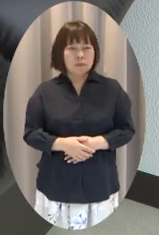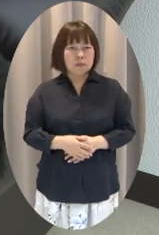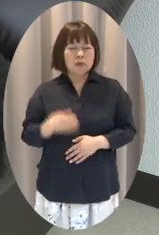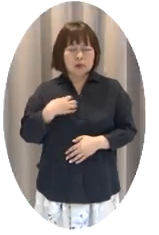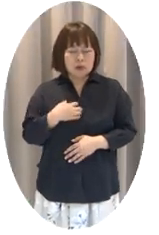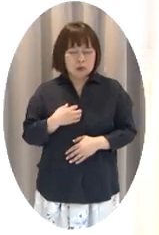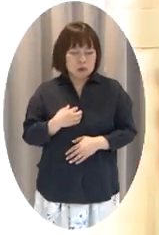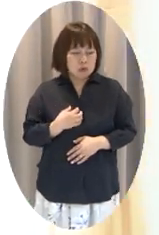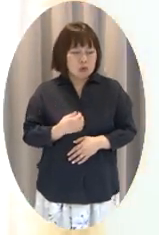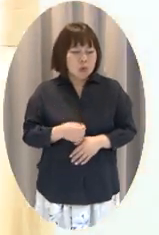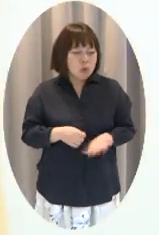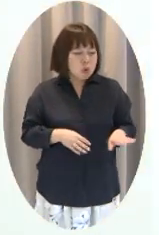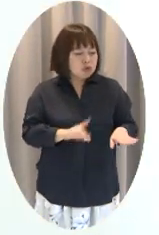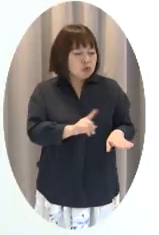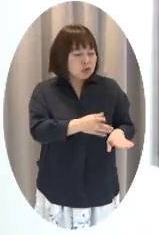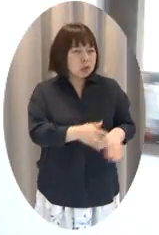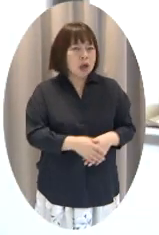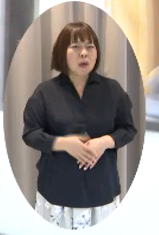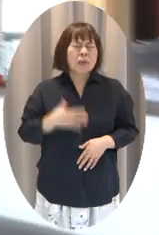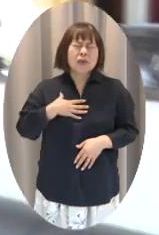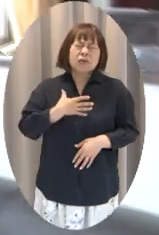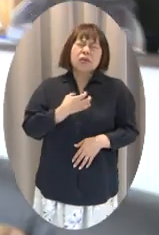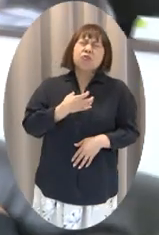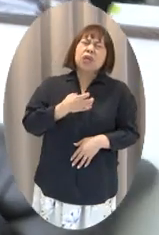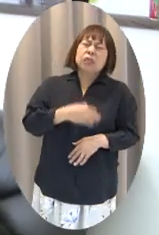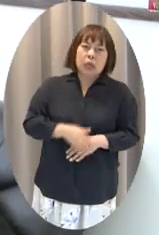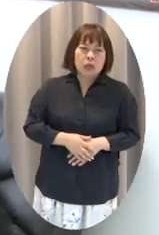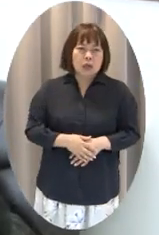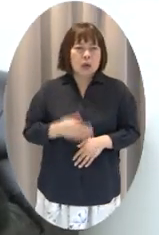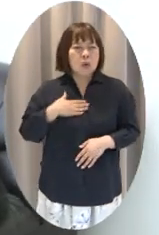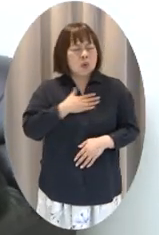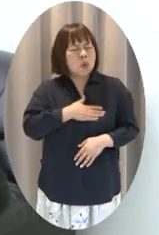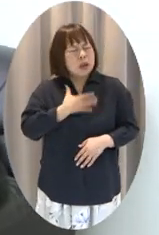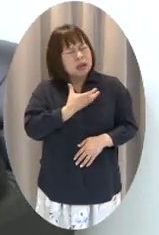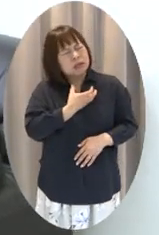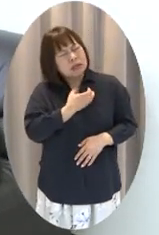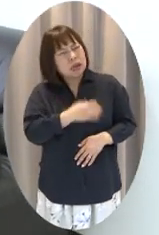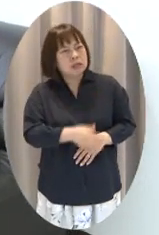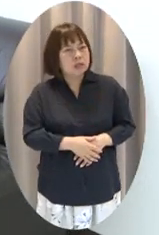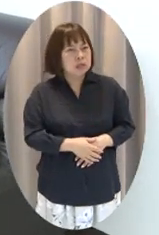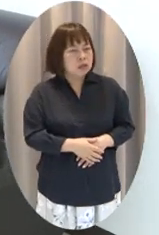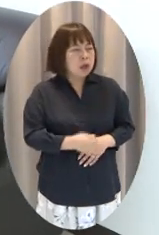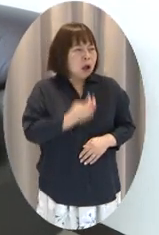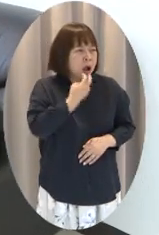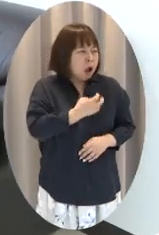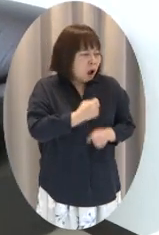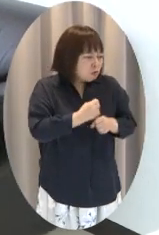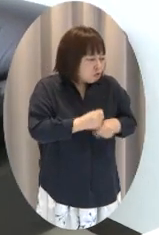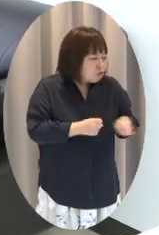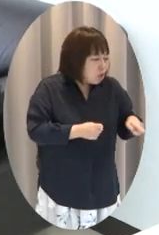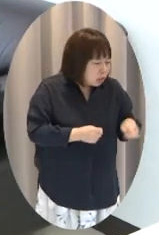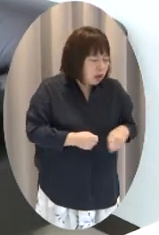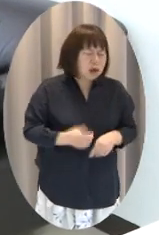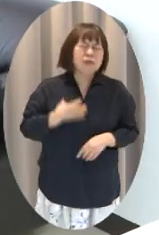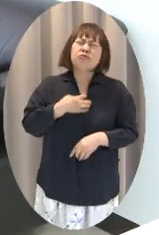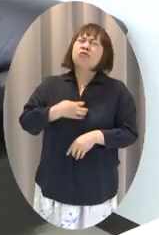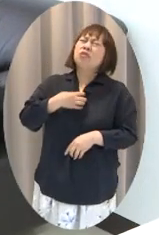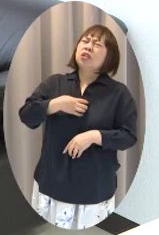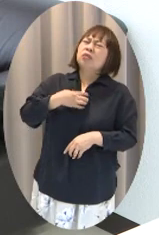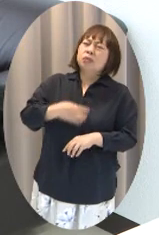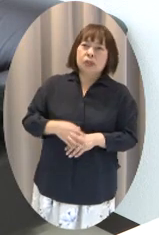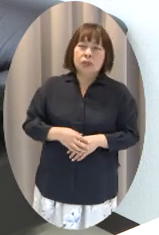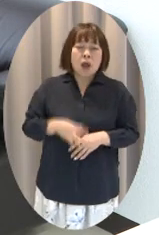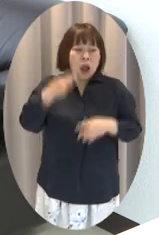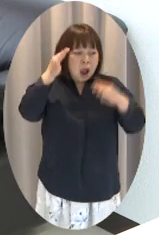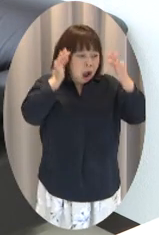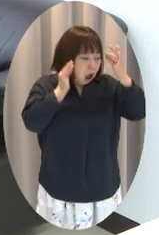はあ、はあ、親父どうしたん？ めっちゃ胸痛い。 胸痛い。 この辺めっちゃ痛い。 なんか息苦しそうやな。 息もめっちゃ苦しなってた。 しかも冷